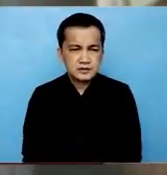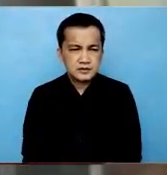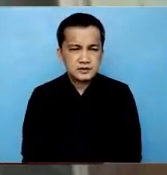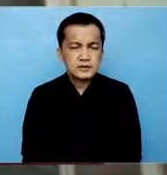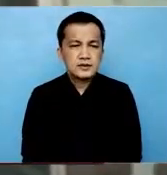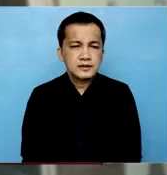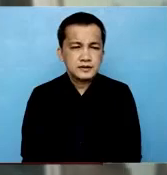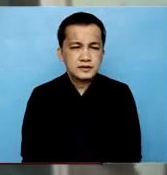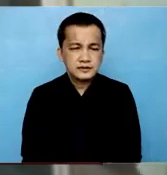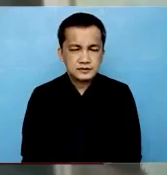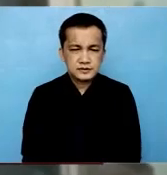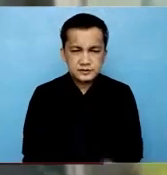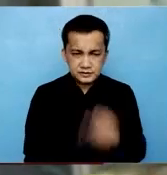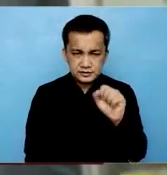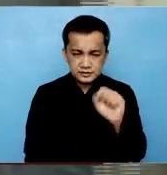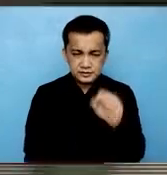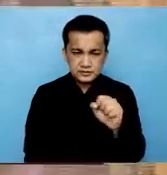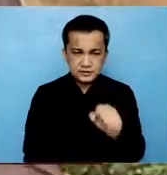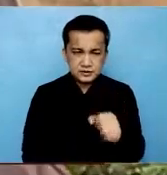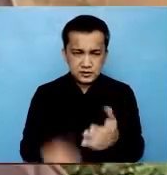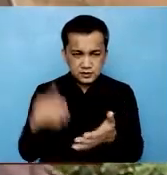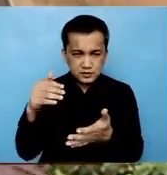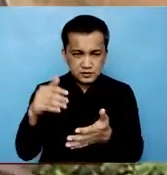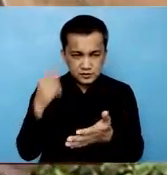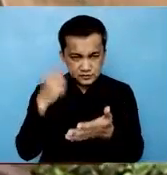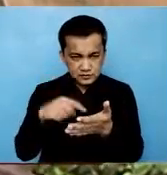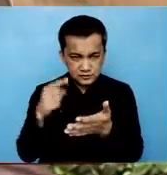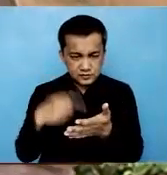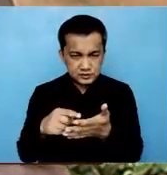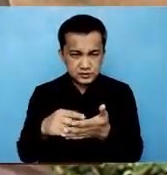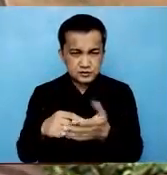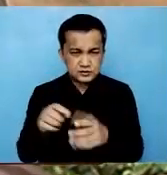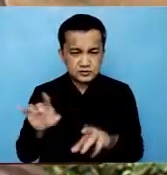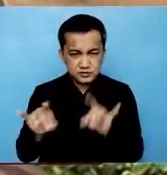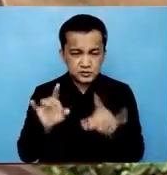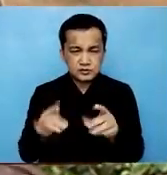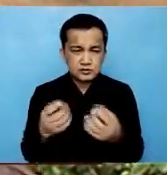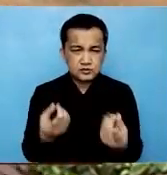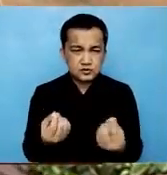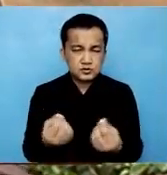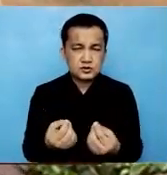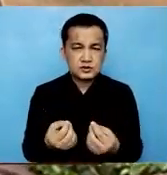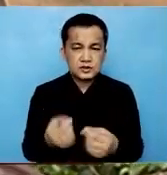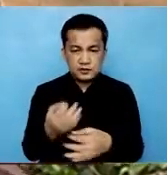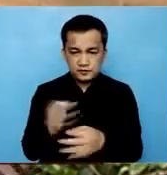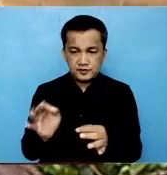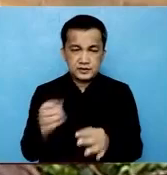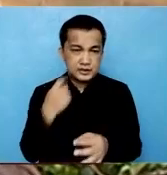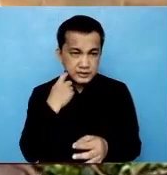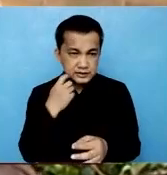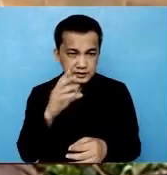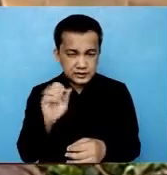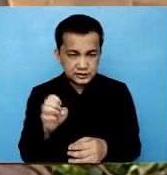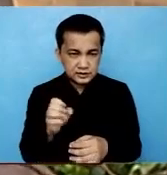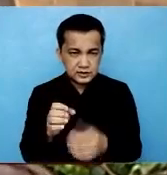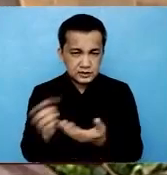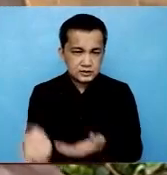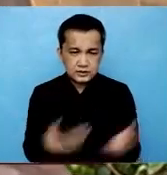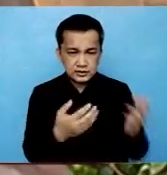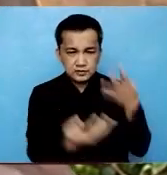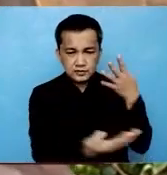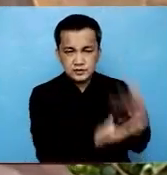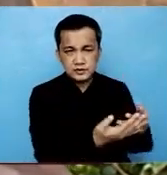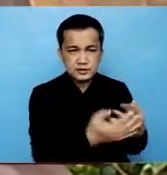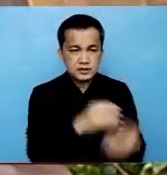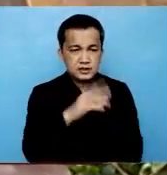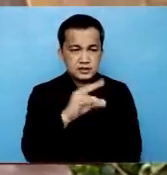history, yes, we will study all the options. Acquitted man sa kanyang kaso kanina, diretsyo pa rin sa detention facility sa Camp Crame